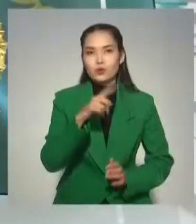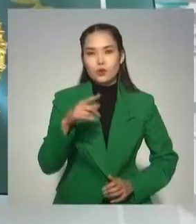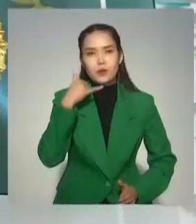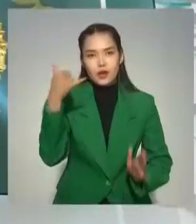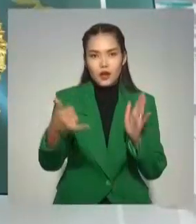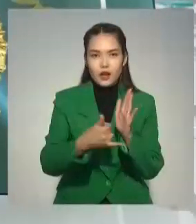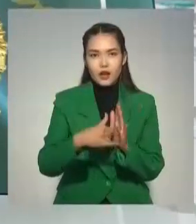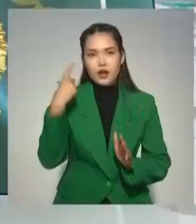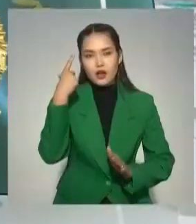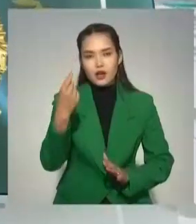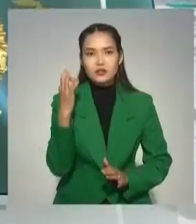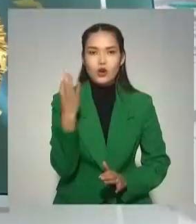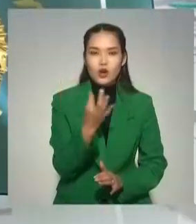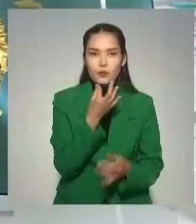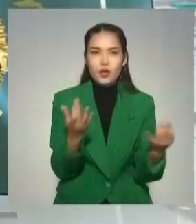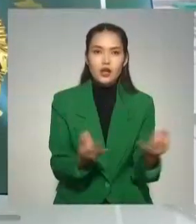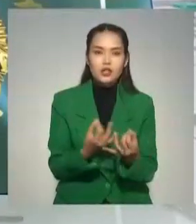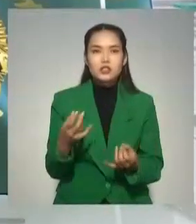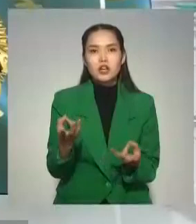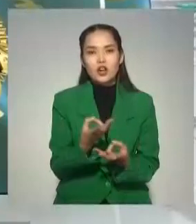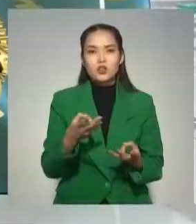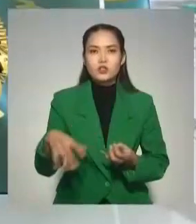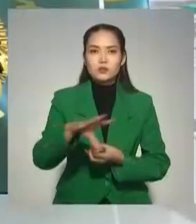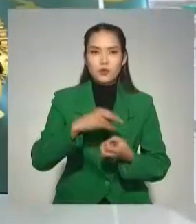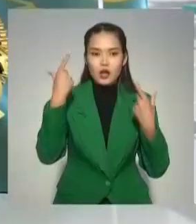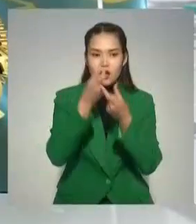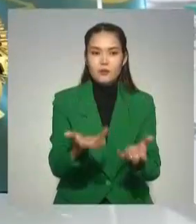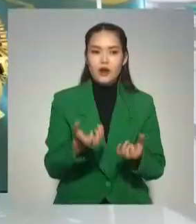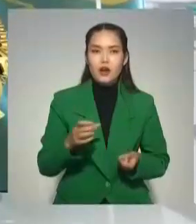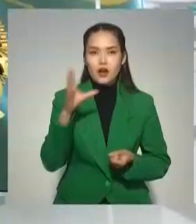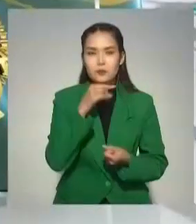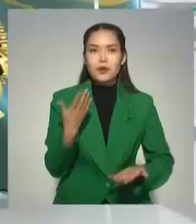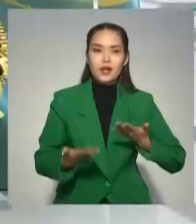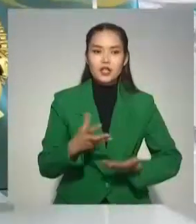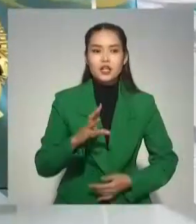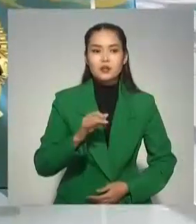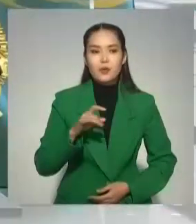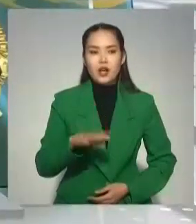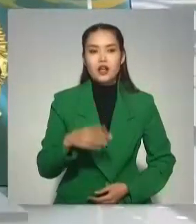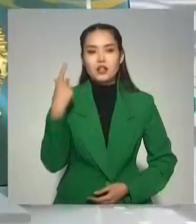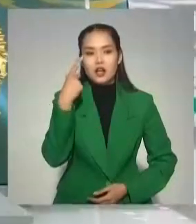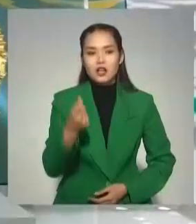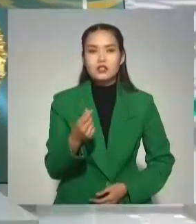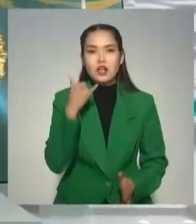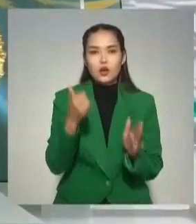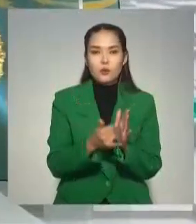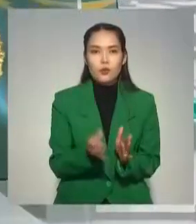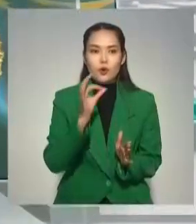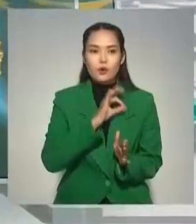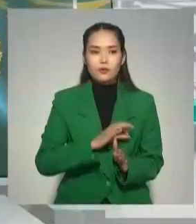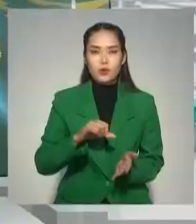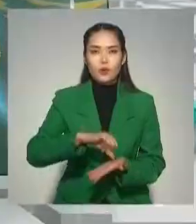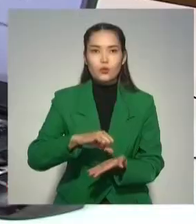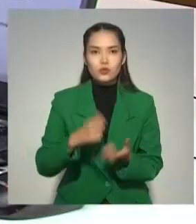қоңырау шалып, оператордан өзіңізге қажетті барлық ақпаратты ала аласыз және Smart Астана мобильді қосымшасын жүктеу арқылы да учаскені